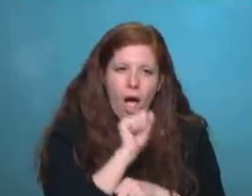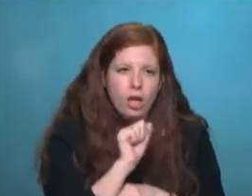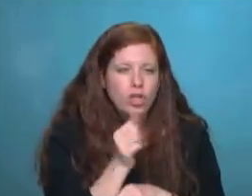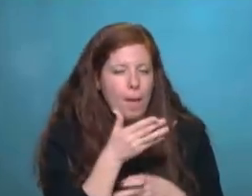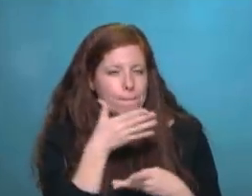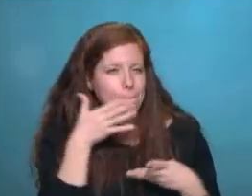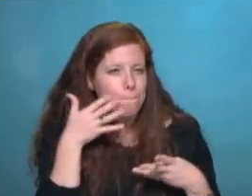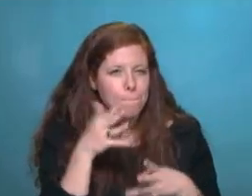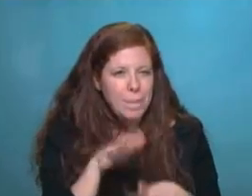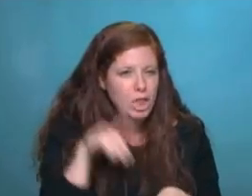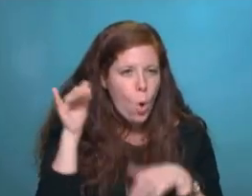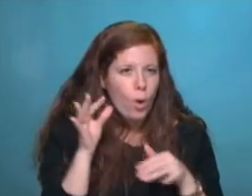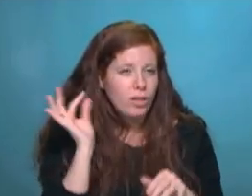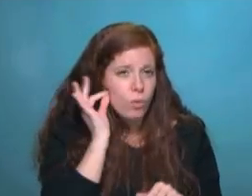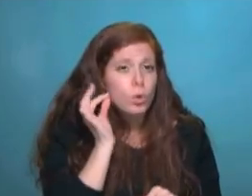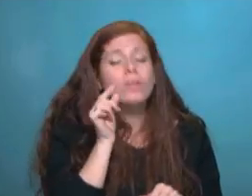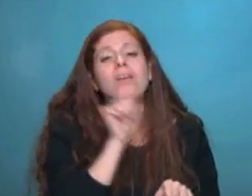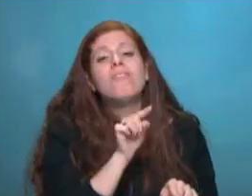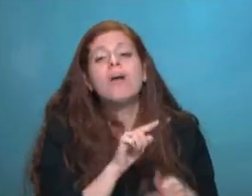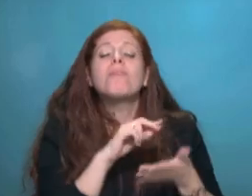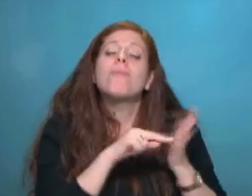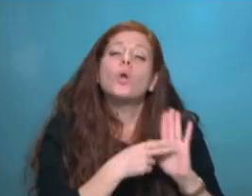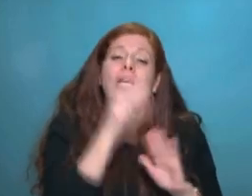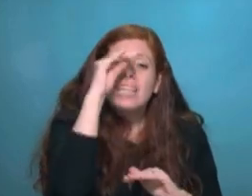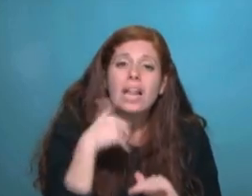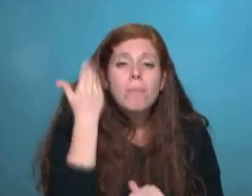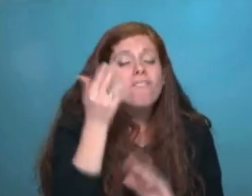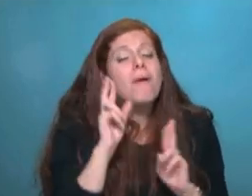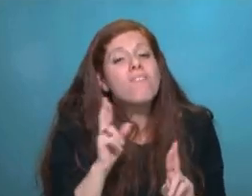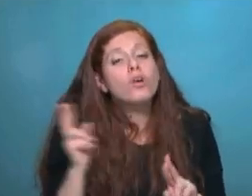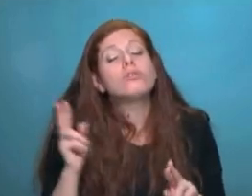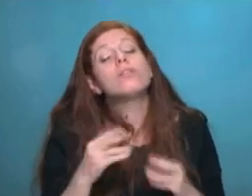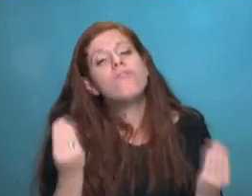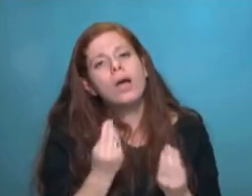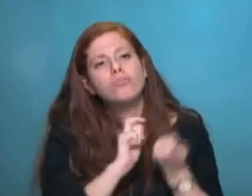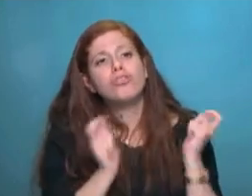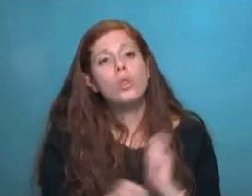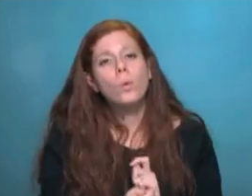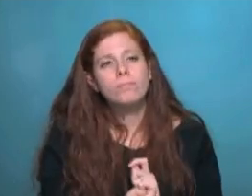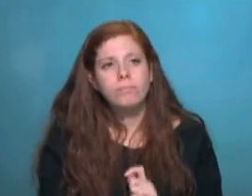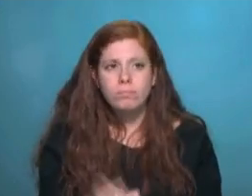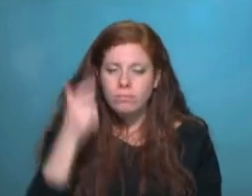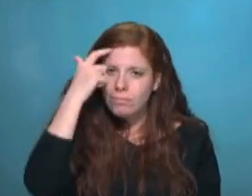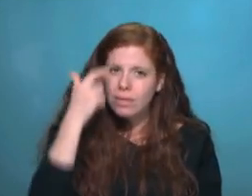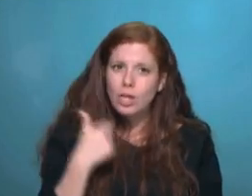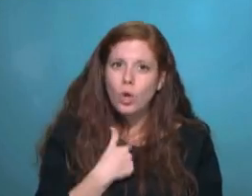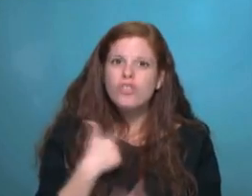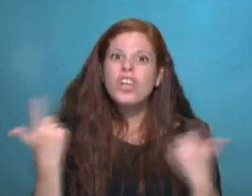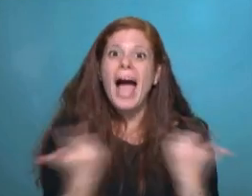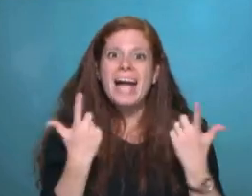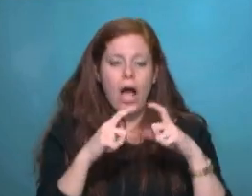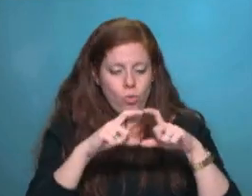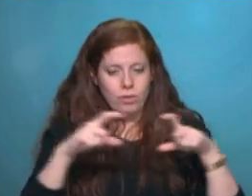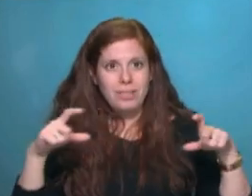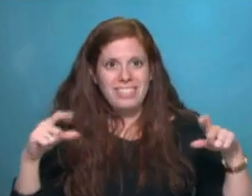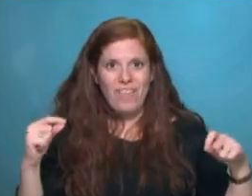כבר מתכננות את הילד הבא, מקוות שעד אז הדברים יראו אחרת. אני חושבת שחגגנו את הספח, את הגעת